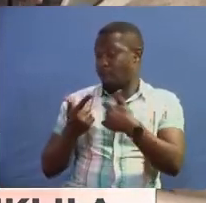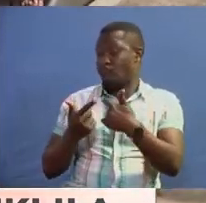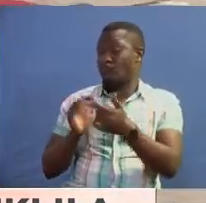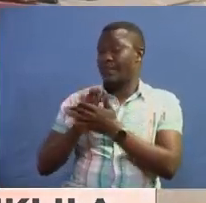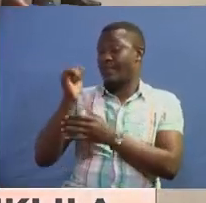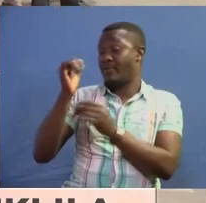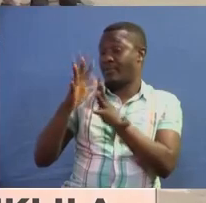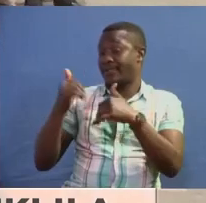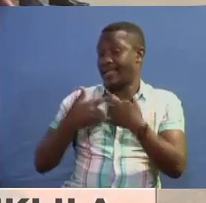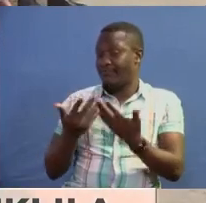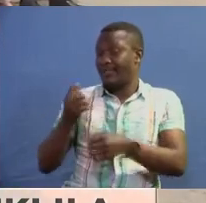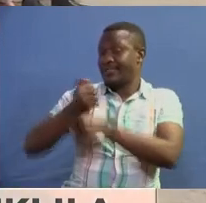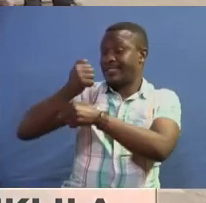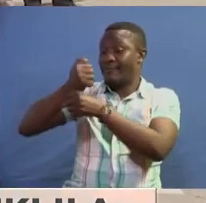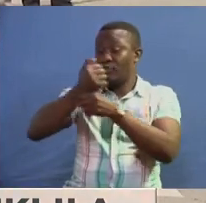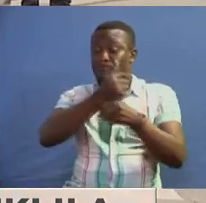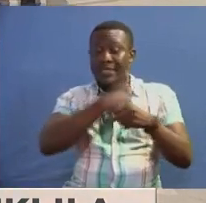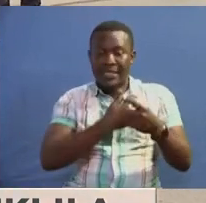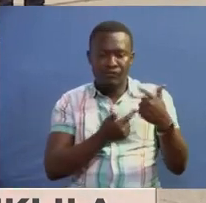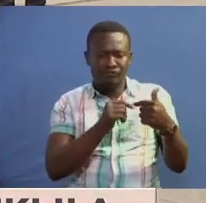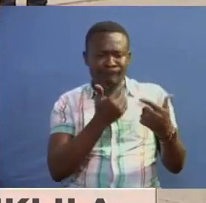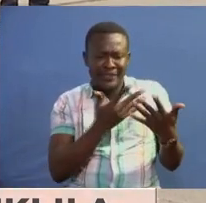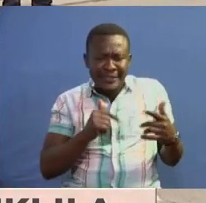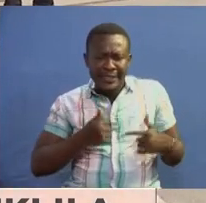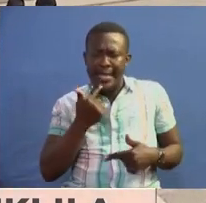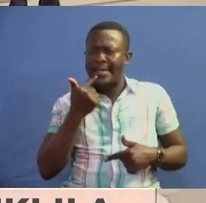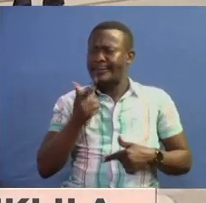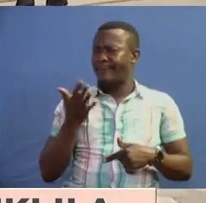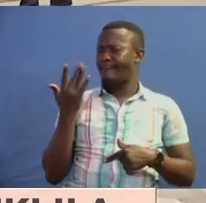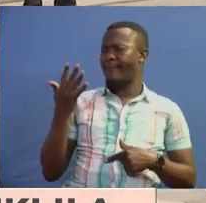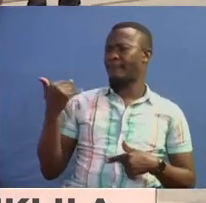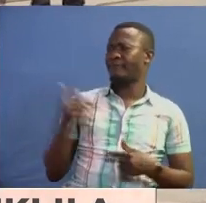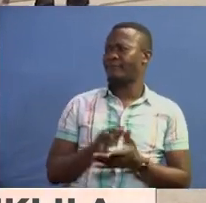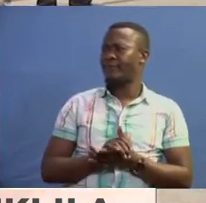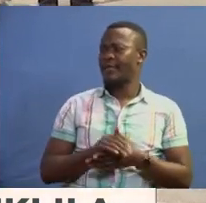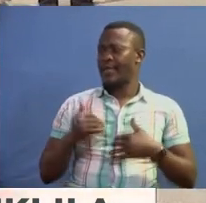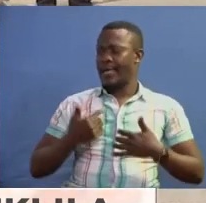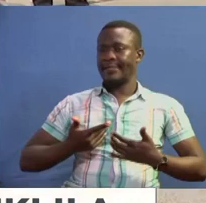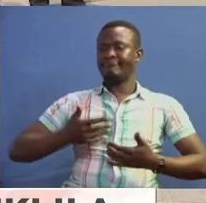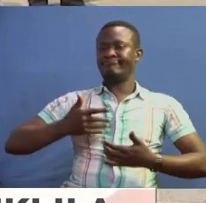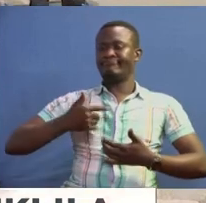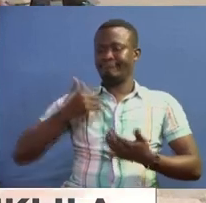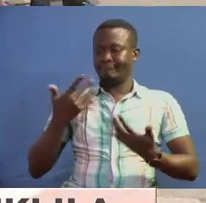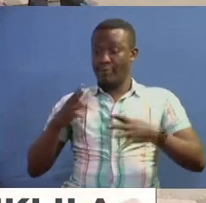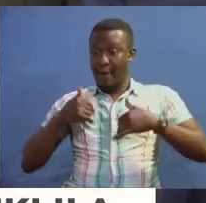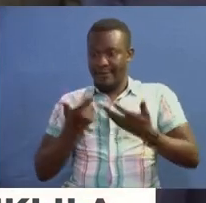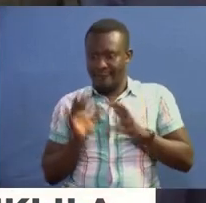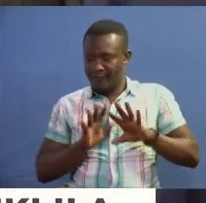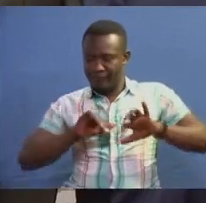wanasiasa wanaungana mikono na kukinzana na maneno yale yale walioyazungumza, wananchi nao wanaachwa vinywa